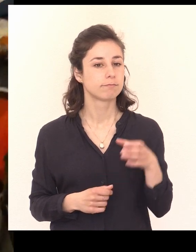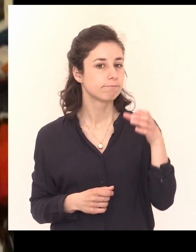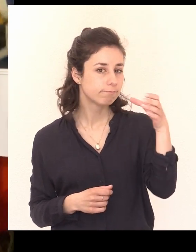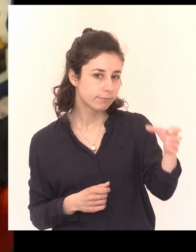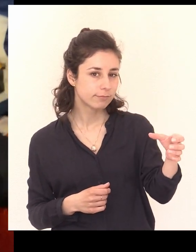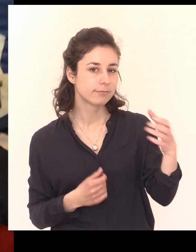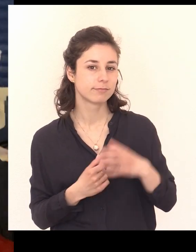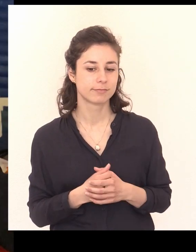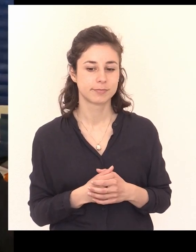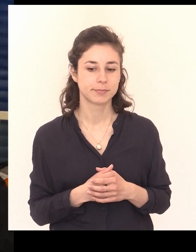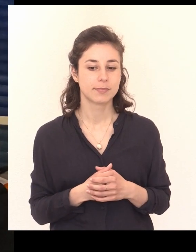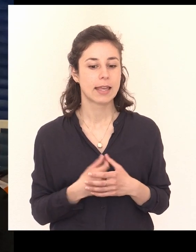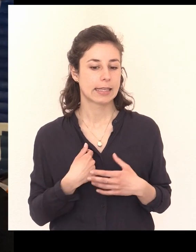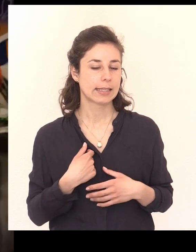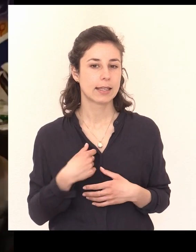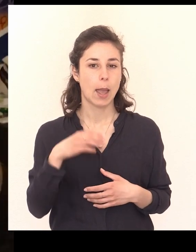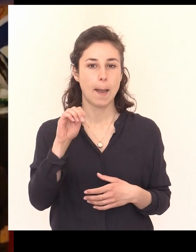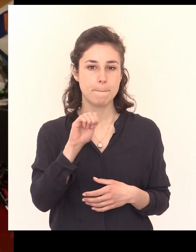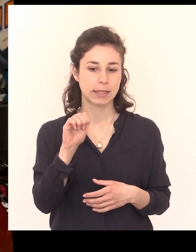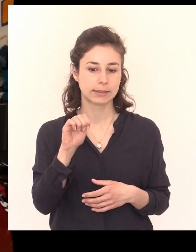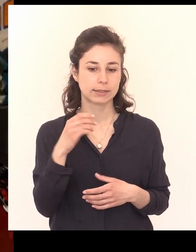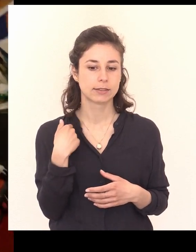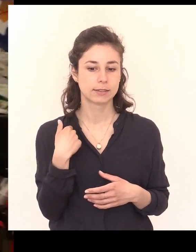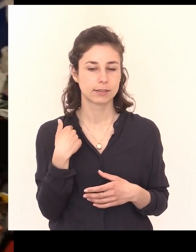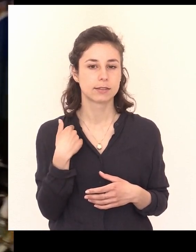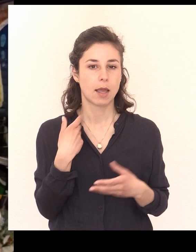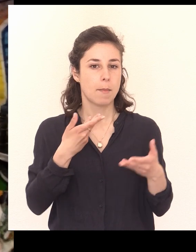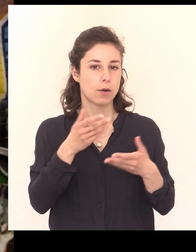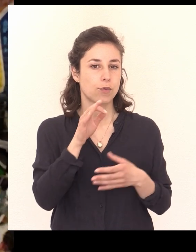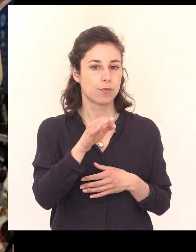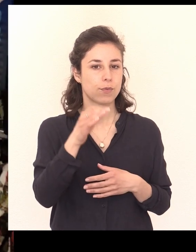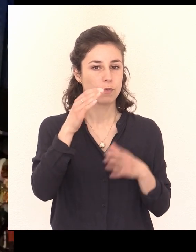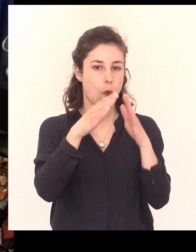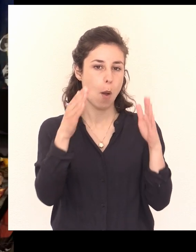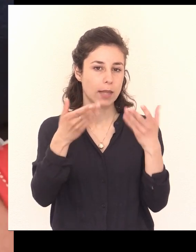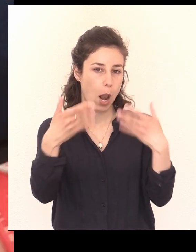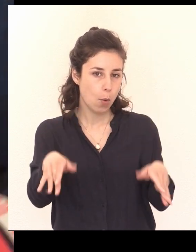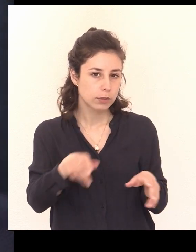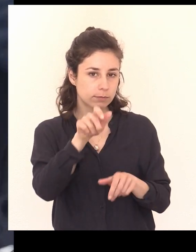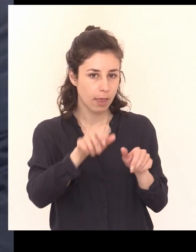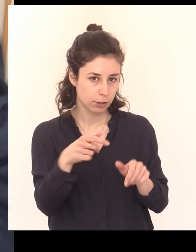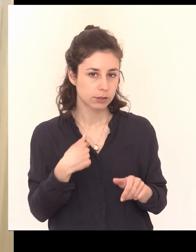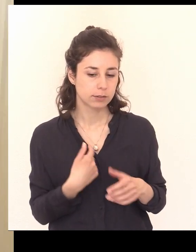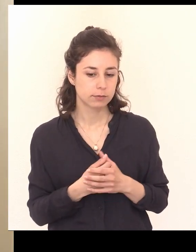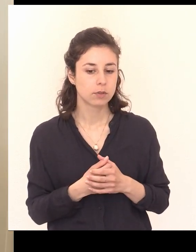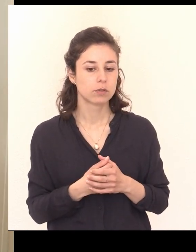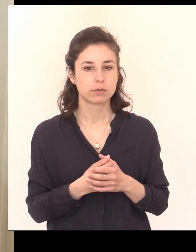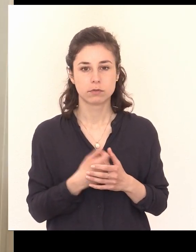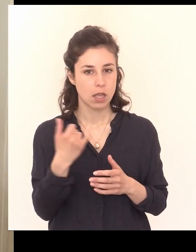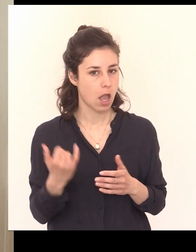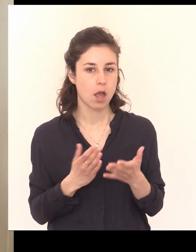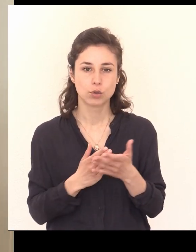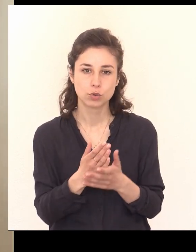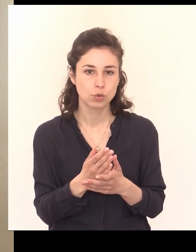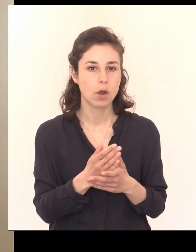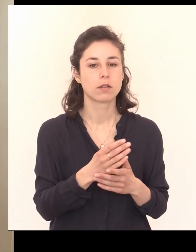So, einmal Ingmar, bitteschön. Also ich bin der Matze von Radtour für Obdachlose und wir machen ja hier diese